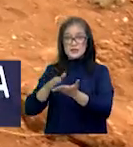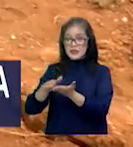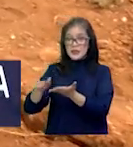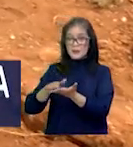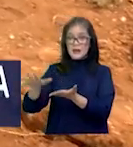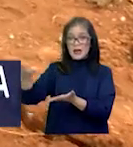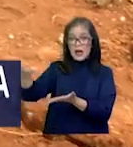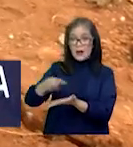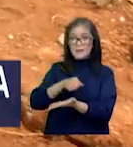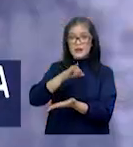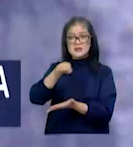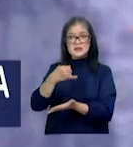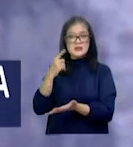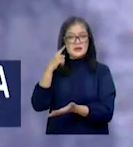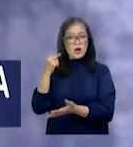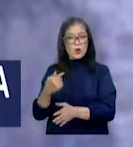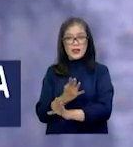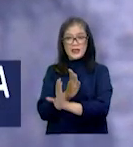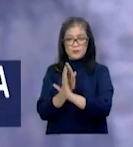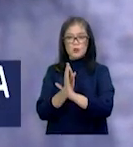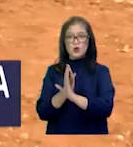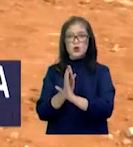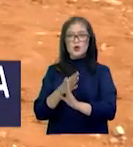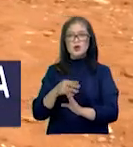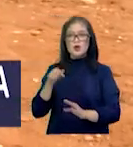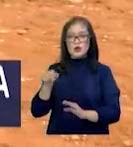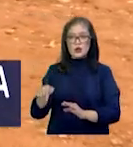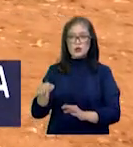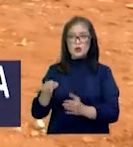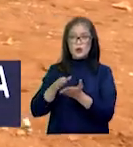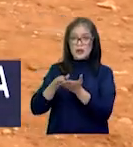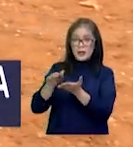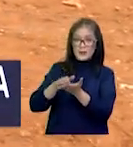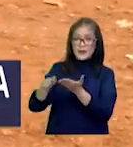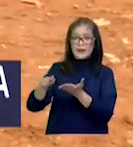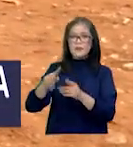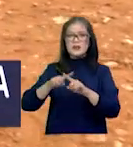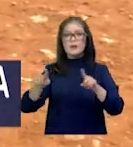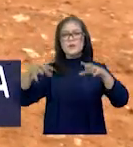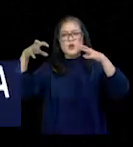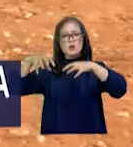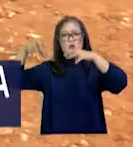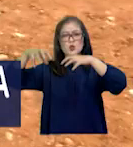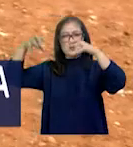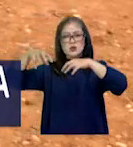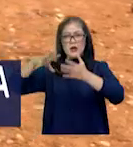ke Jakarta ternyata dalam perjalanan diguyur hujan dan beras menjadi basah serta tidak layak konsumsi.